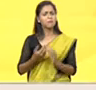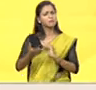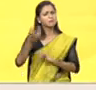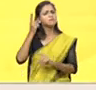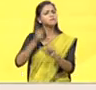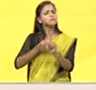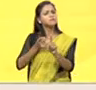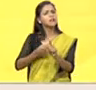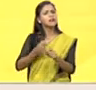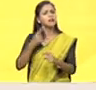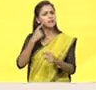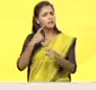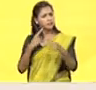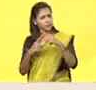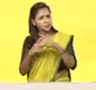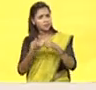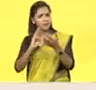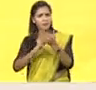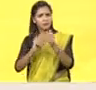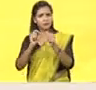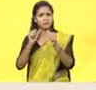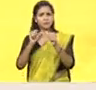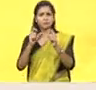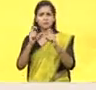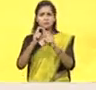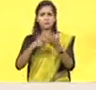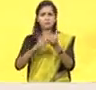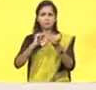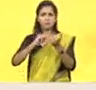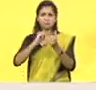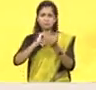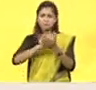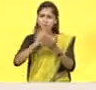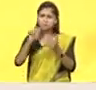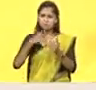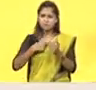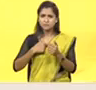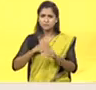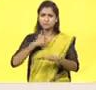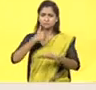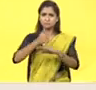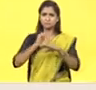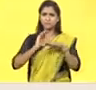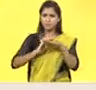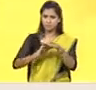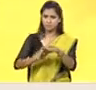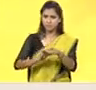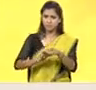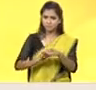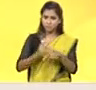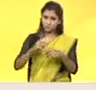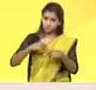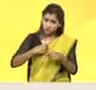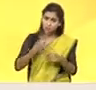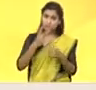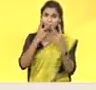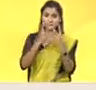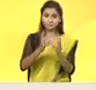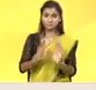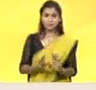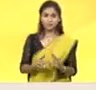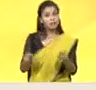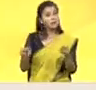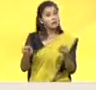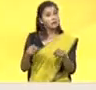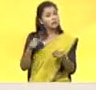पहले आईआईटी मद्रास जाने का अवसर मिला था और मैंने उस संस्थान के एक्सेलेंस को खुद अनुभव किया है। और